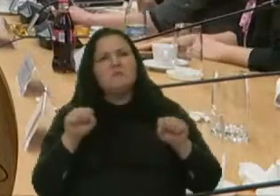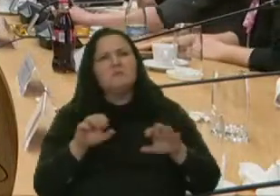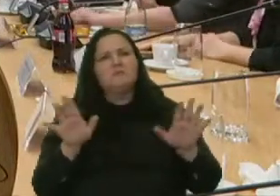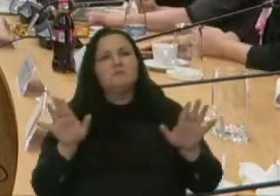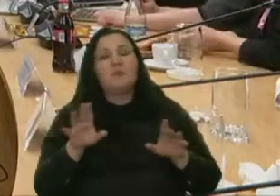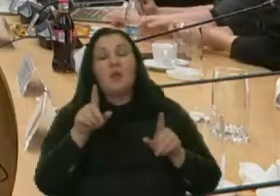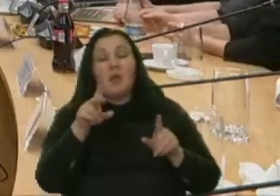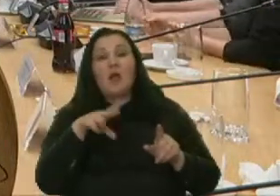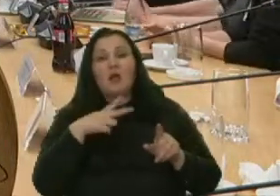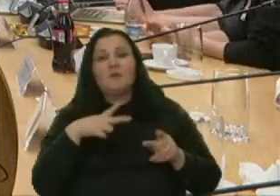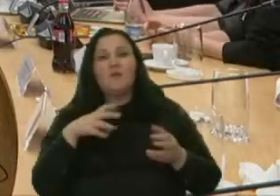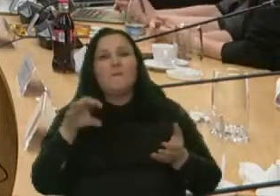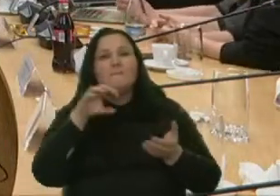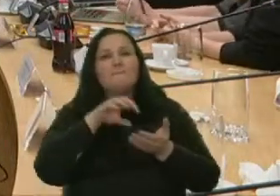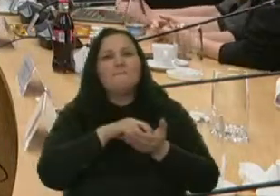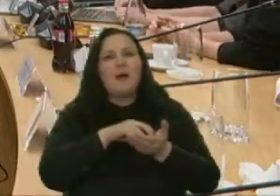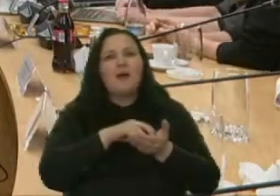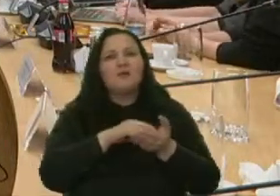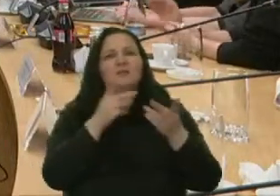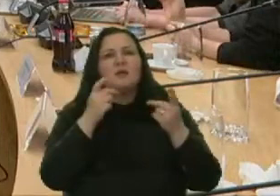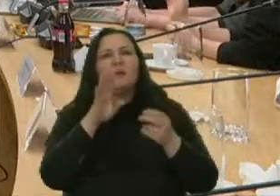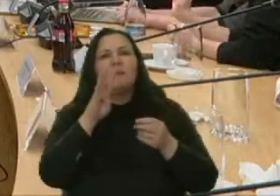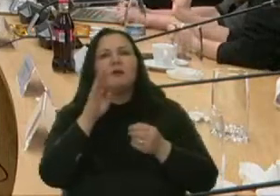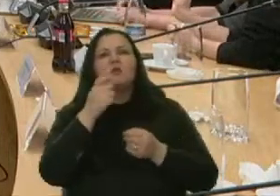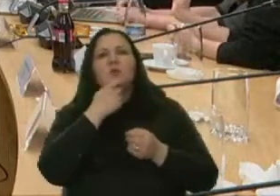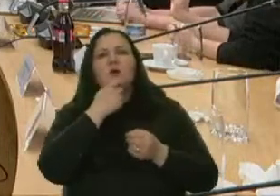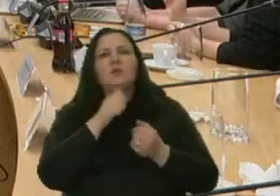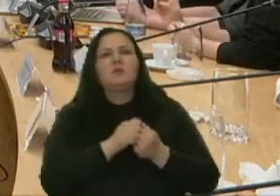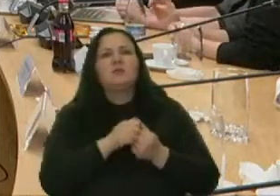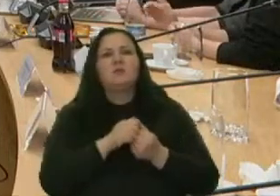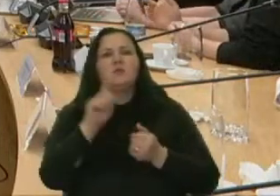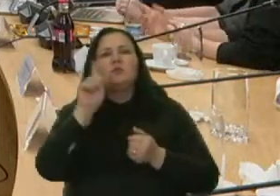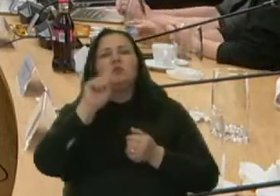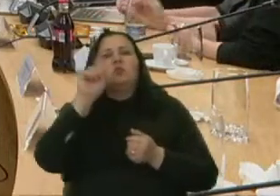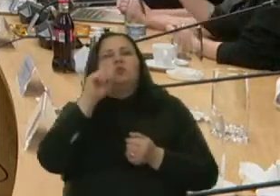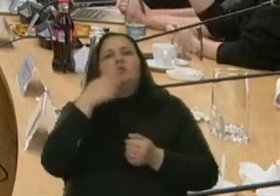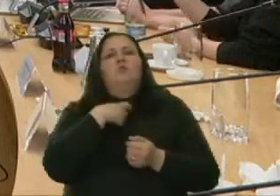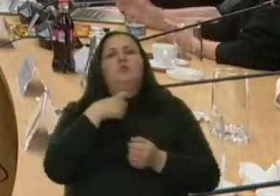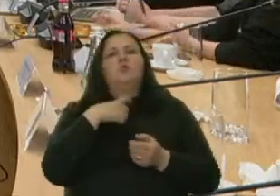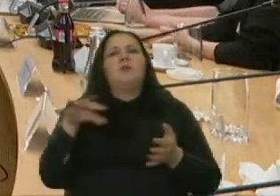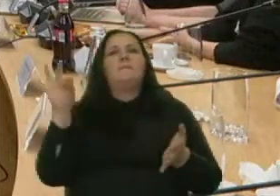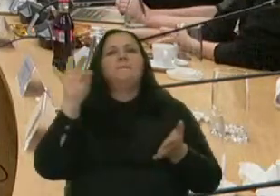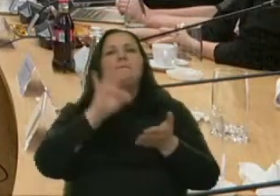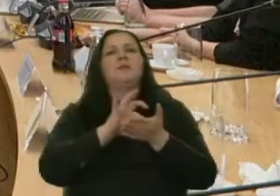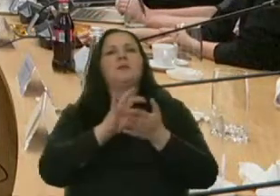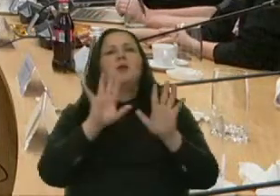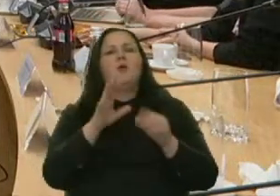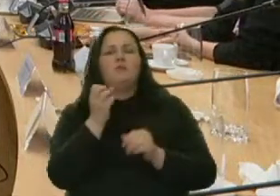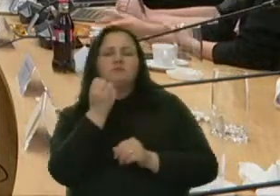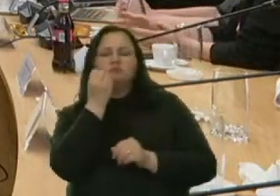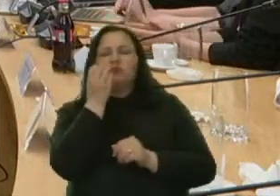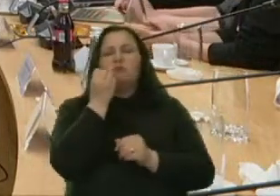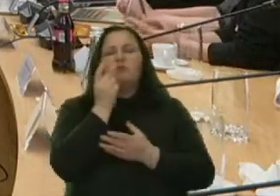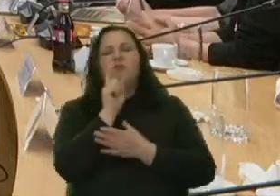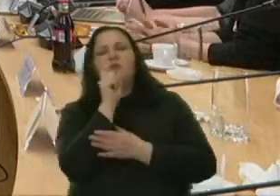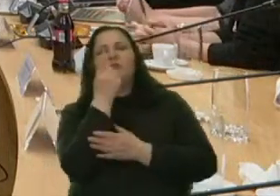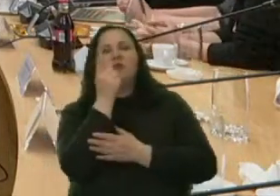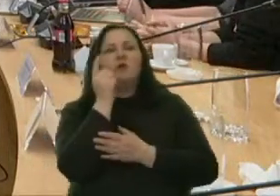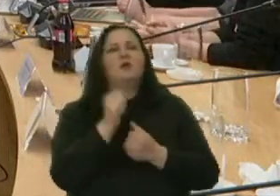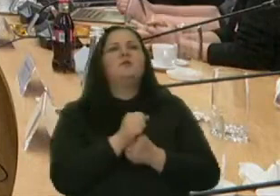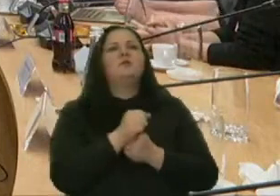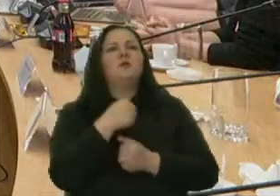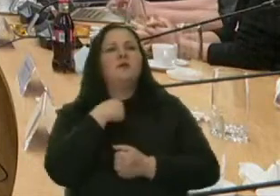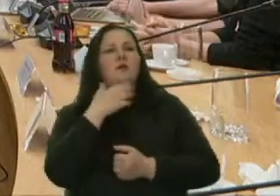secundă ați fost parte până acum de patru ani de zile nu vă puteți prezenta ca o floricică așa am spus de fiecare dată despre acest partid